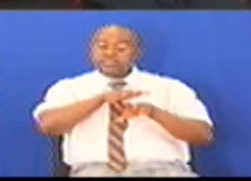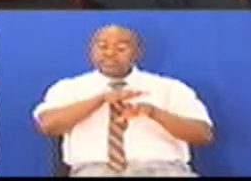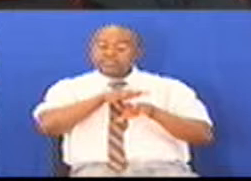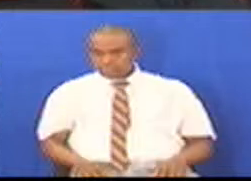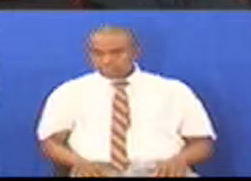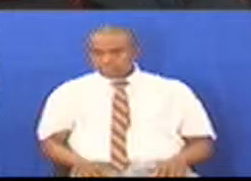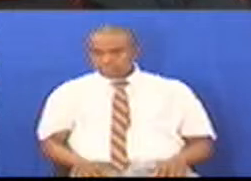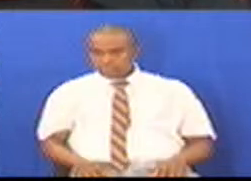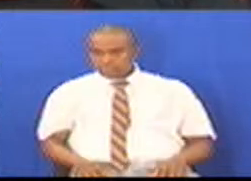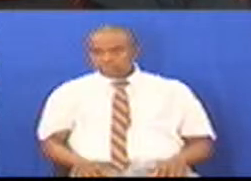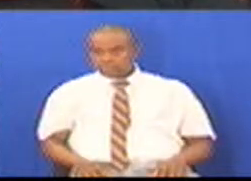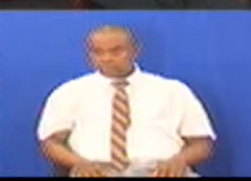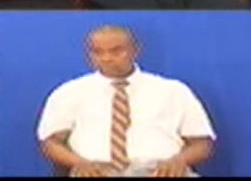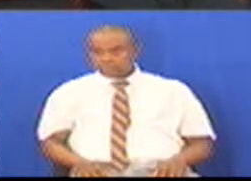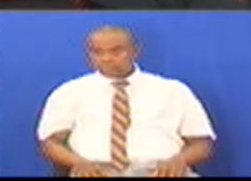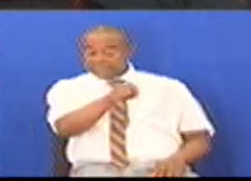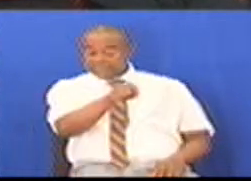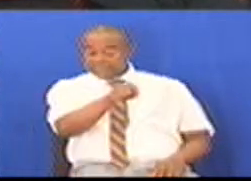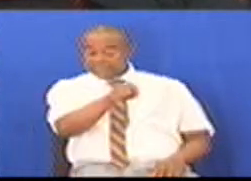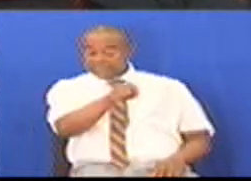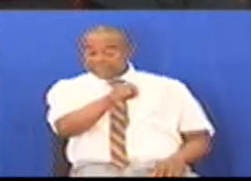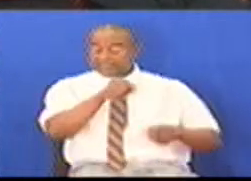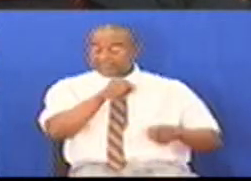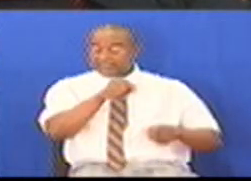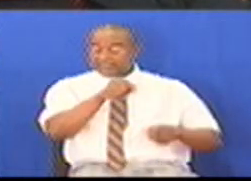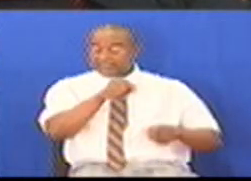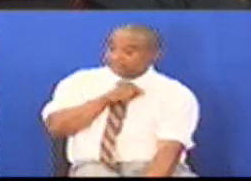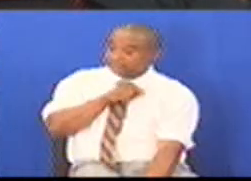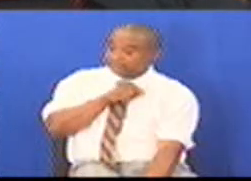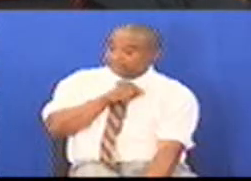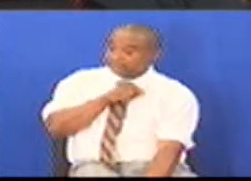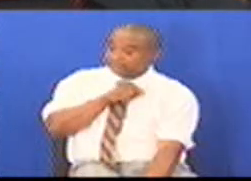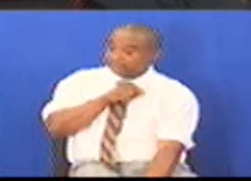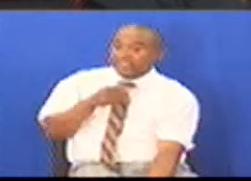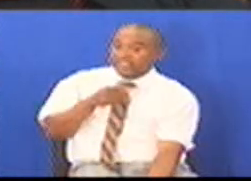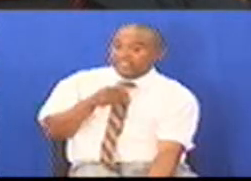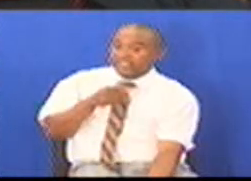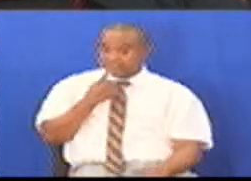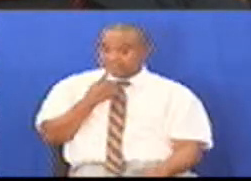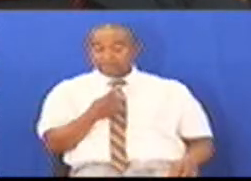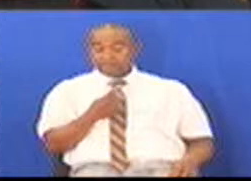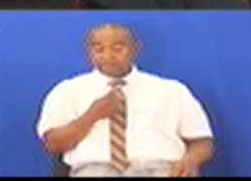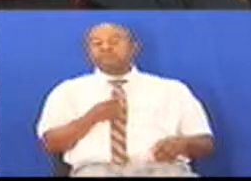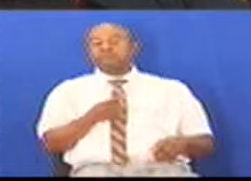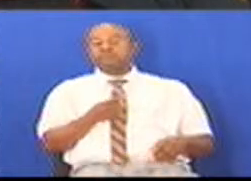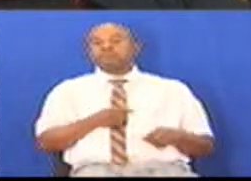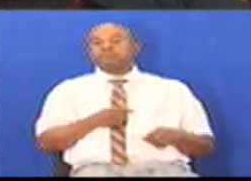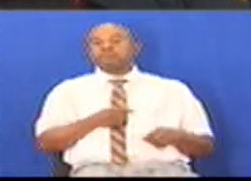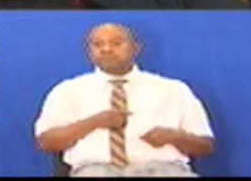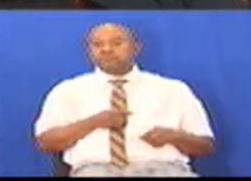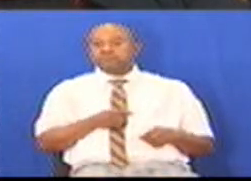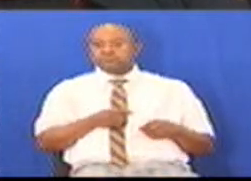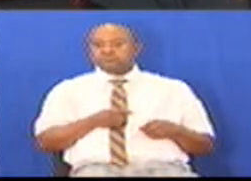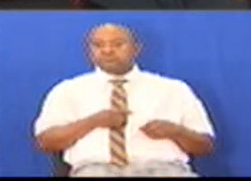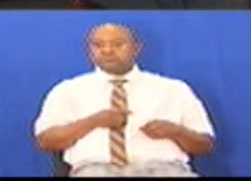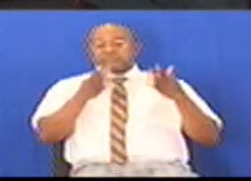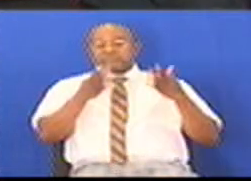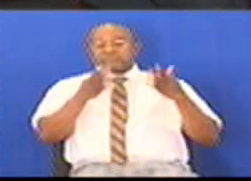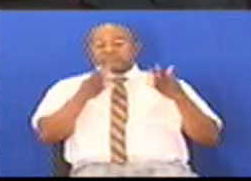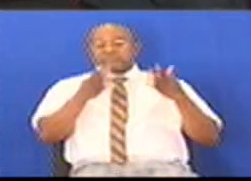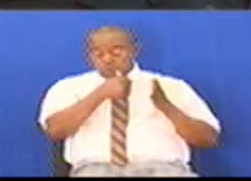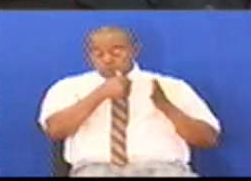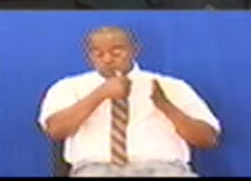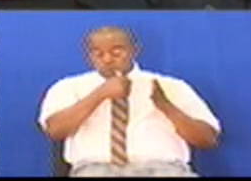Kipengele D kinasomeka na nukuu, agreed to pay the whole of his principal tax liability on the due date to